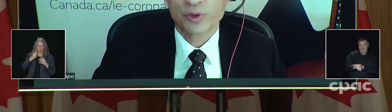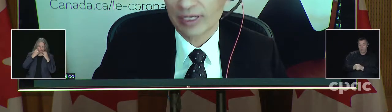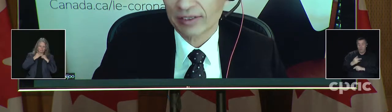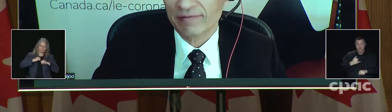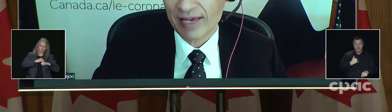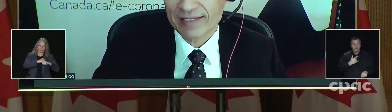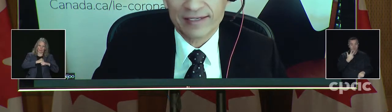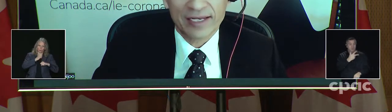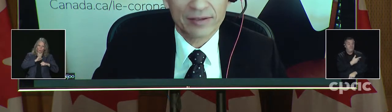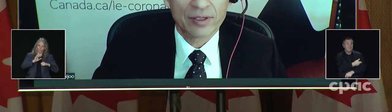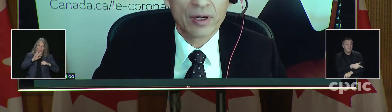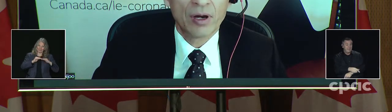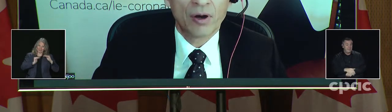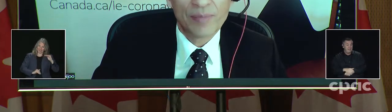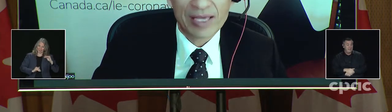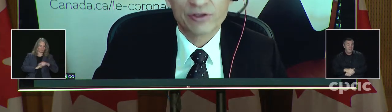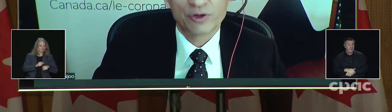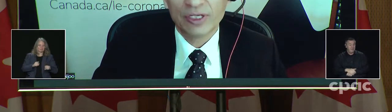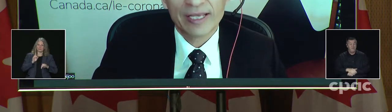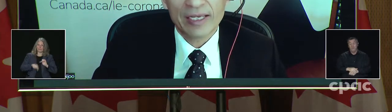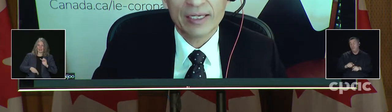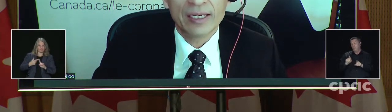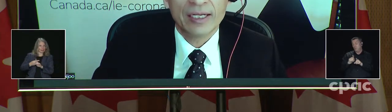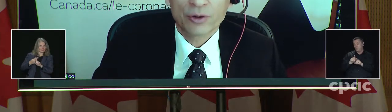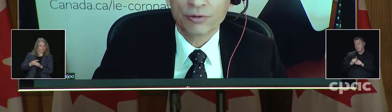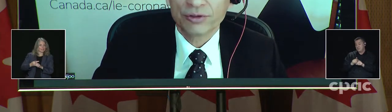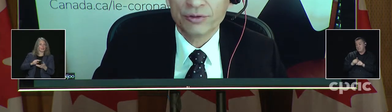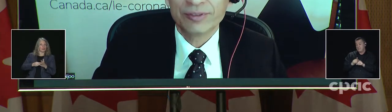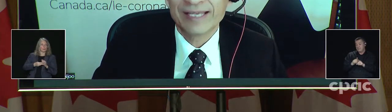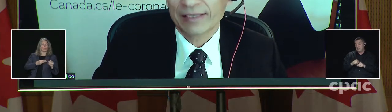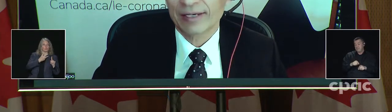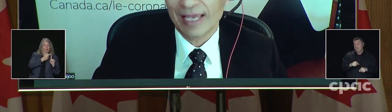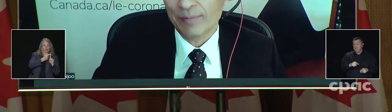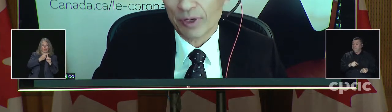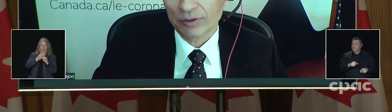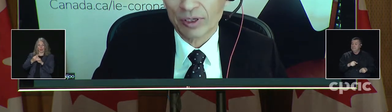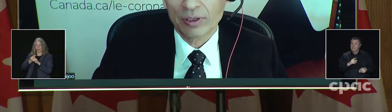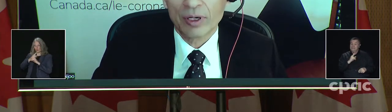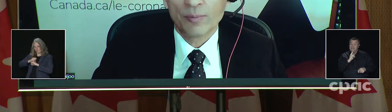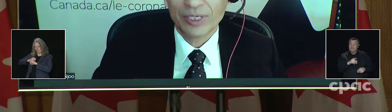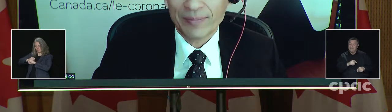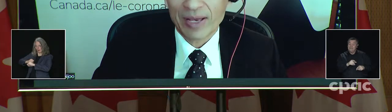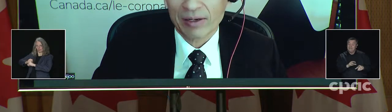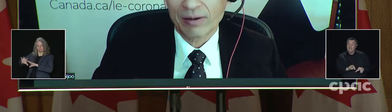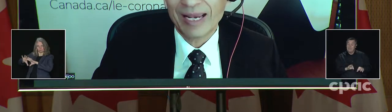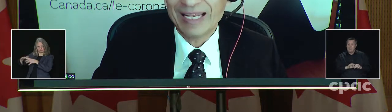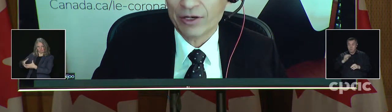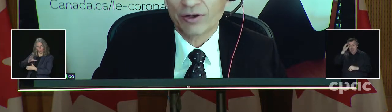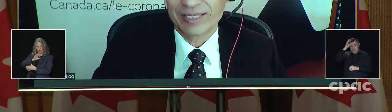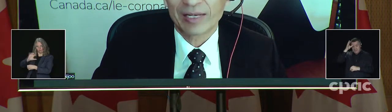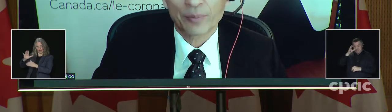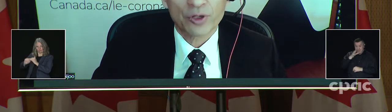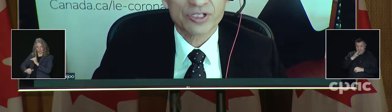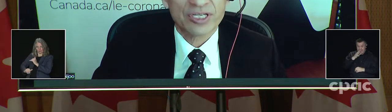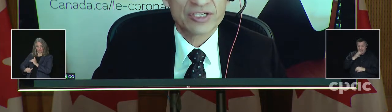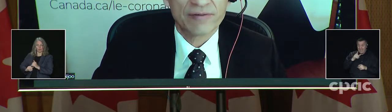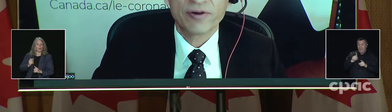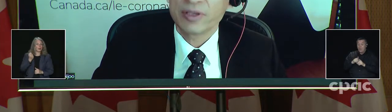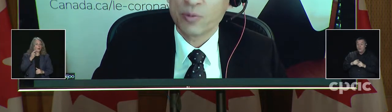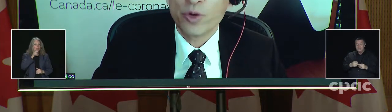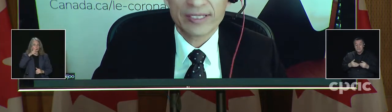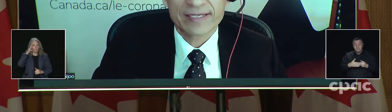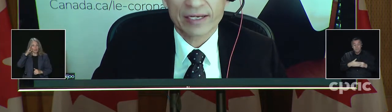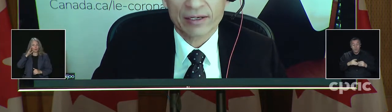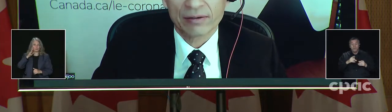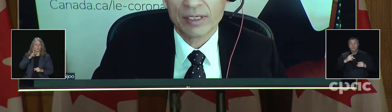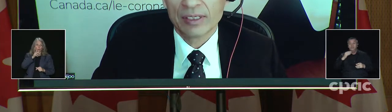jeunes pour être vaccinés. En particulier, il continue d'être important pour les parents et le contact proche des enfants de